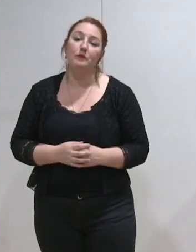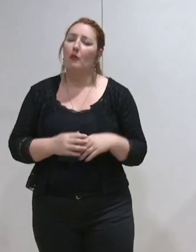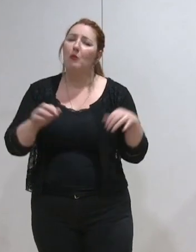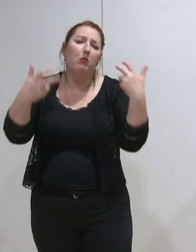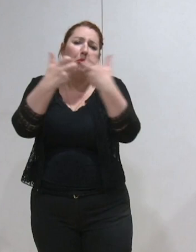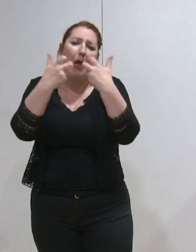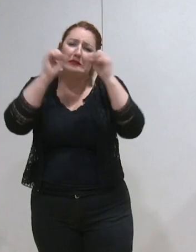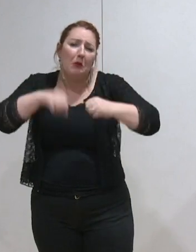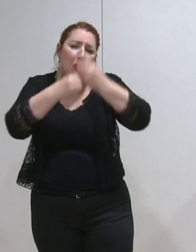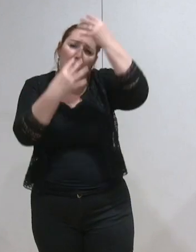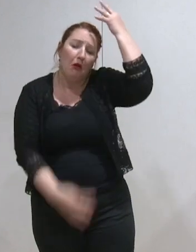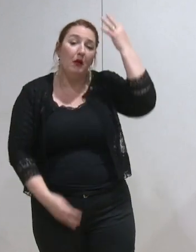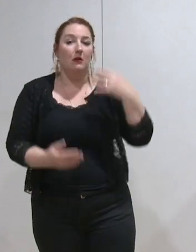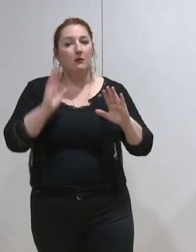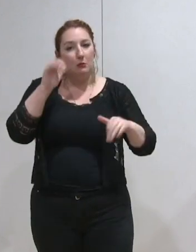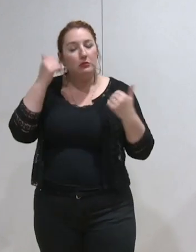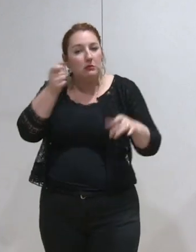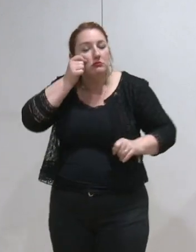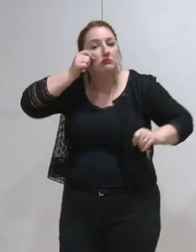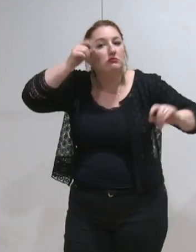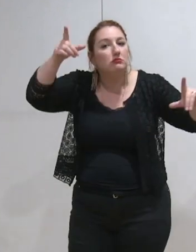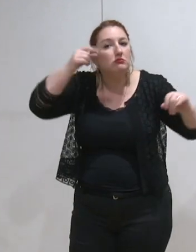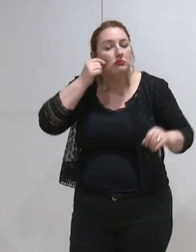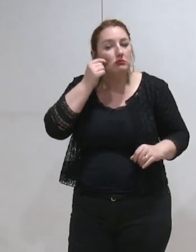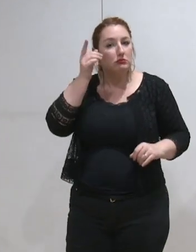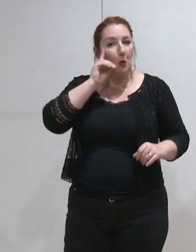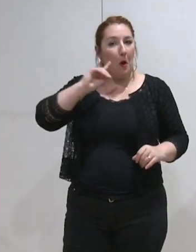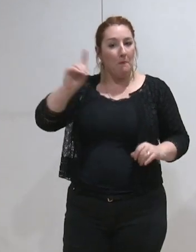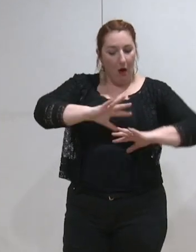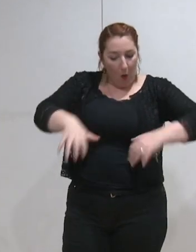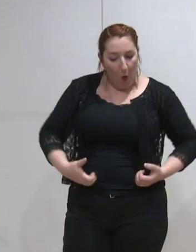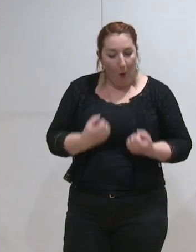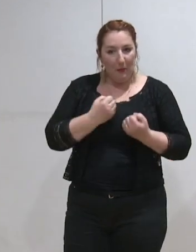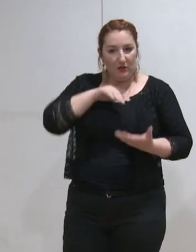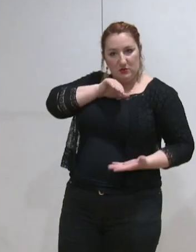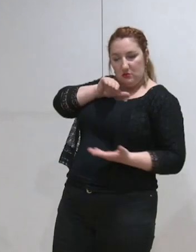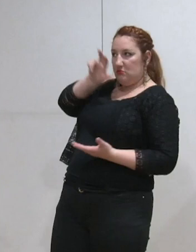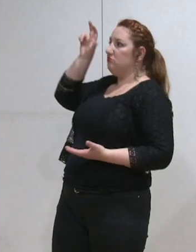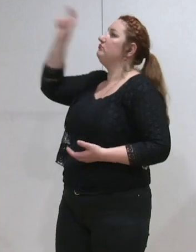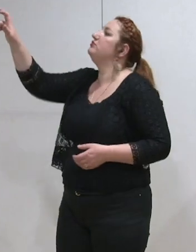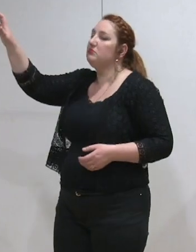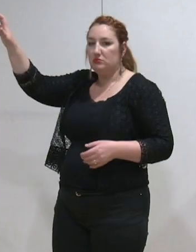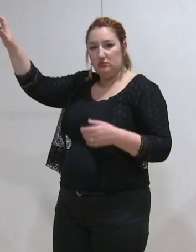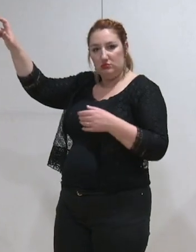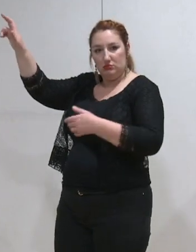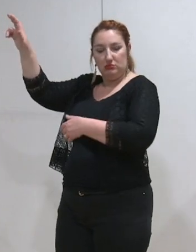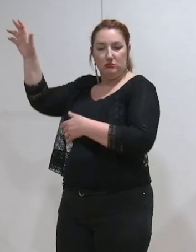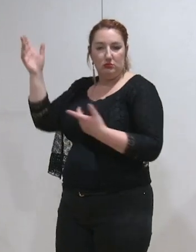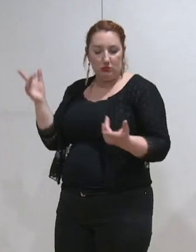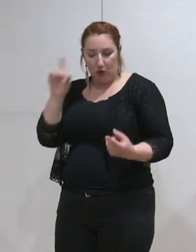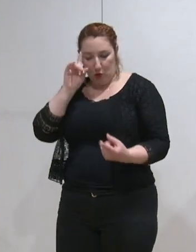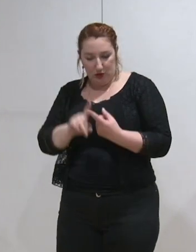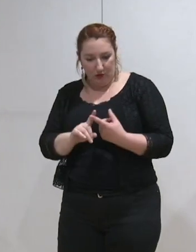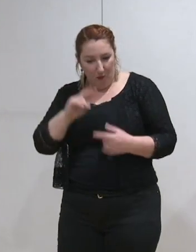très surprenant que N profite pas de ce transfert de compétenence vers l'agglomération pour pour revoir l'utilité réelle des